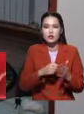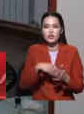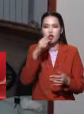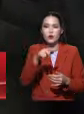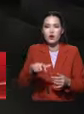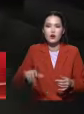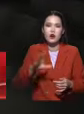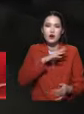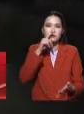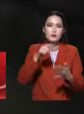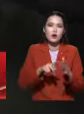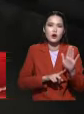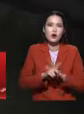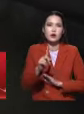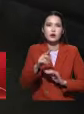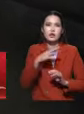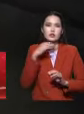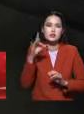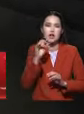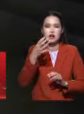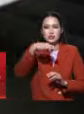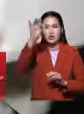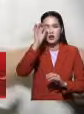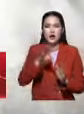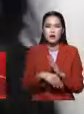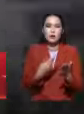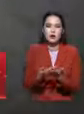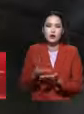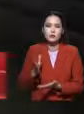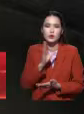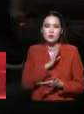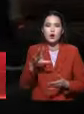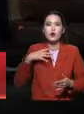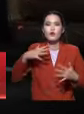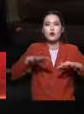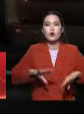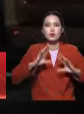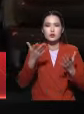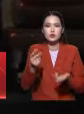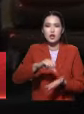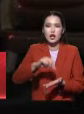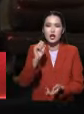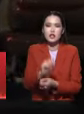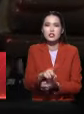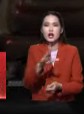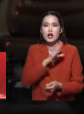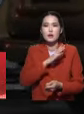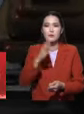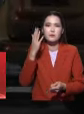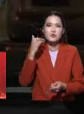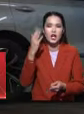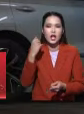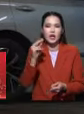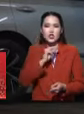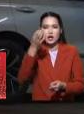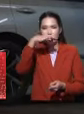азаматқа күтпеген қонақтар туралы хабар беріп полицейлер келесті. Мұнан соң рейд саунада жалғасты. Тапсырыс берген жеңіл жүрісті қыздардың